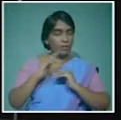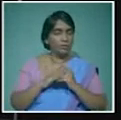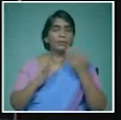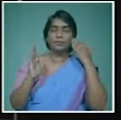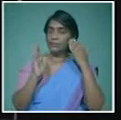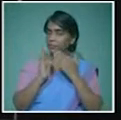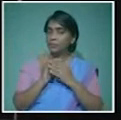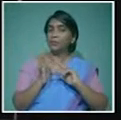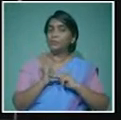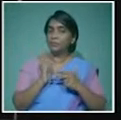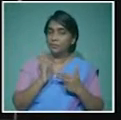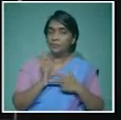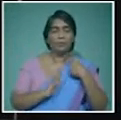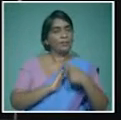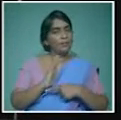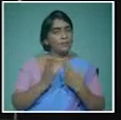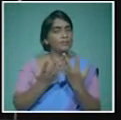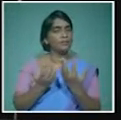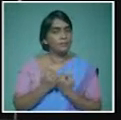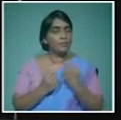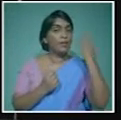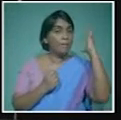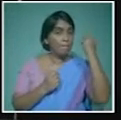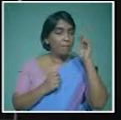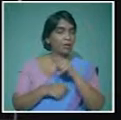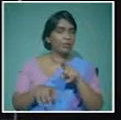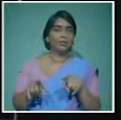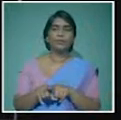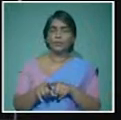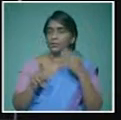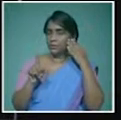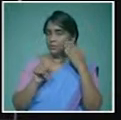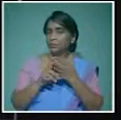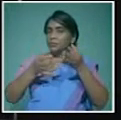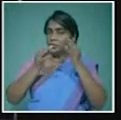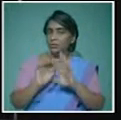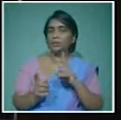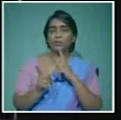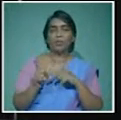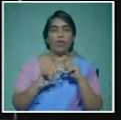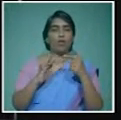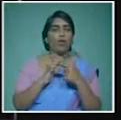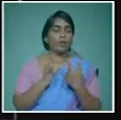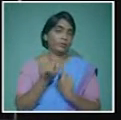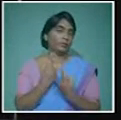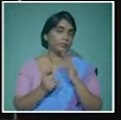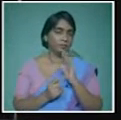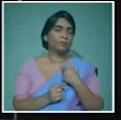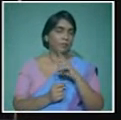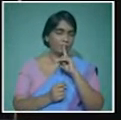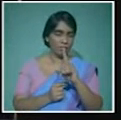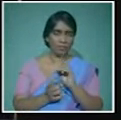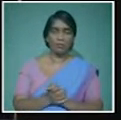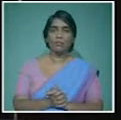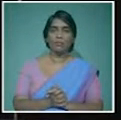එම ව්‍යාපෘතියෙන් රටට ලැබෙන ඵලදායිත්වය පිළිබඳව නිවැරදිව විගණනය කළ යුතුයි කියලා මම විශ්වාස